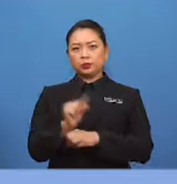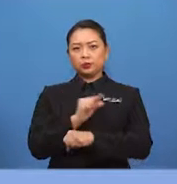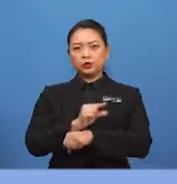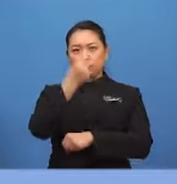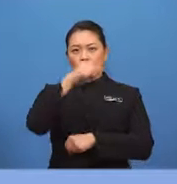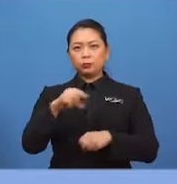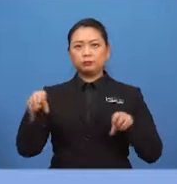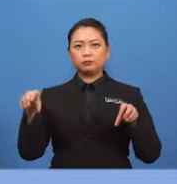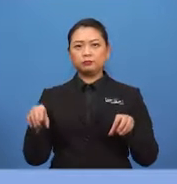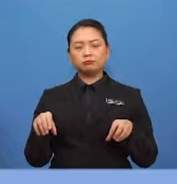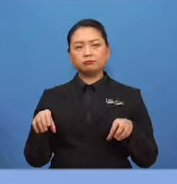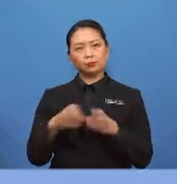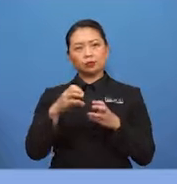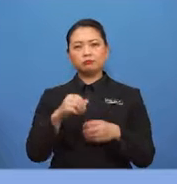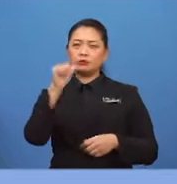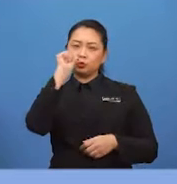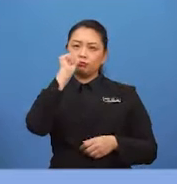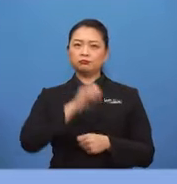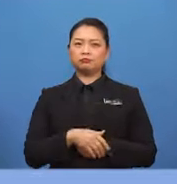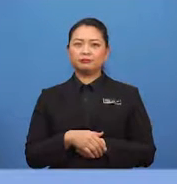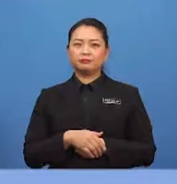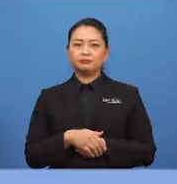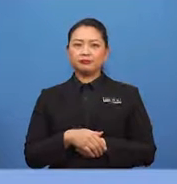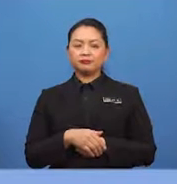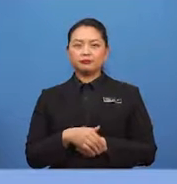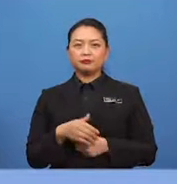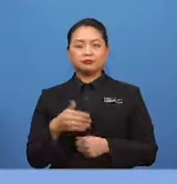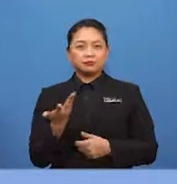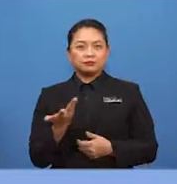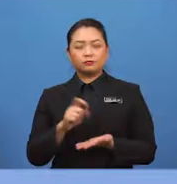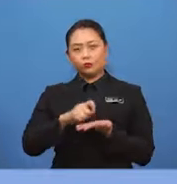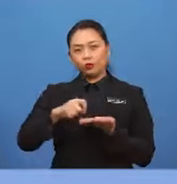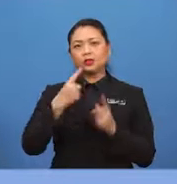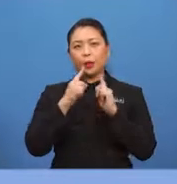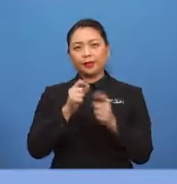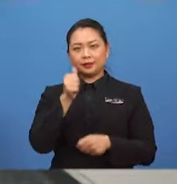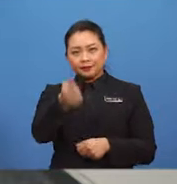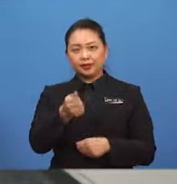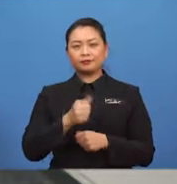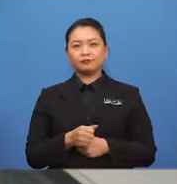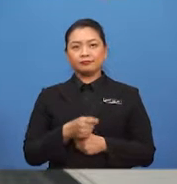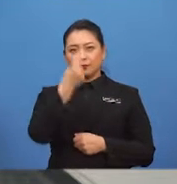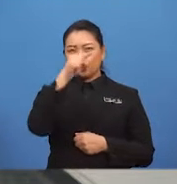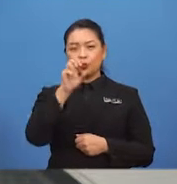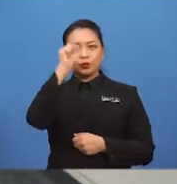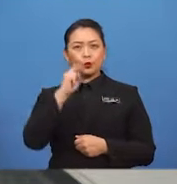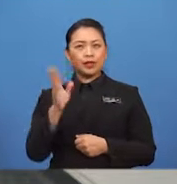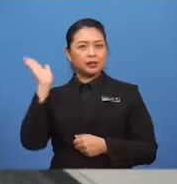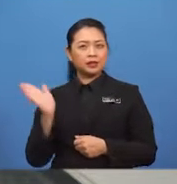digunakan untuk bekas minuman? Wajarkan jawapan anda. Untuk soalan